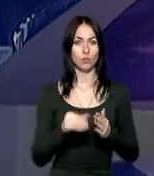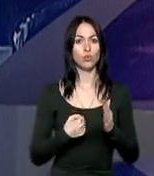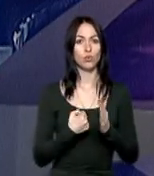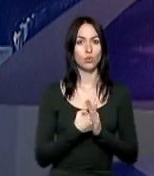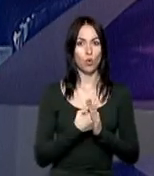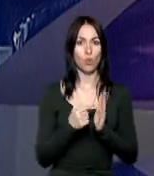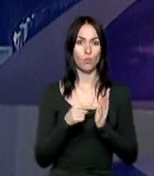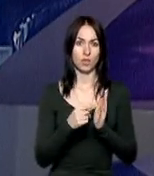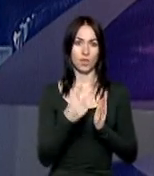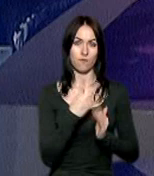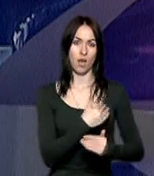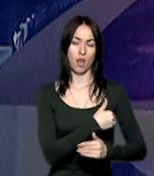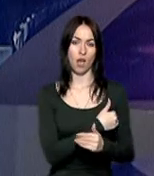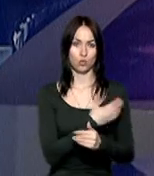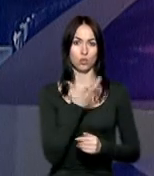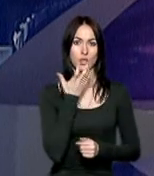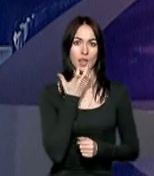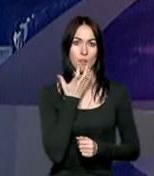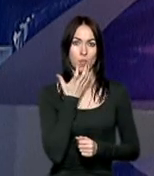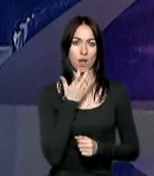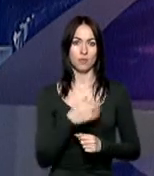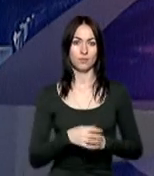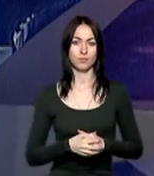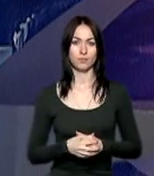до позначки 2 градуси тепла.